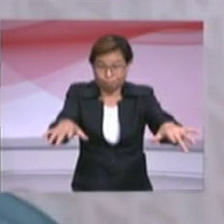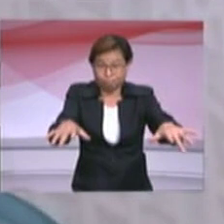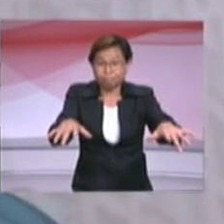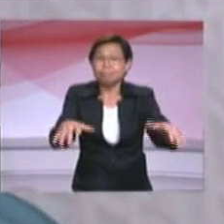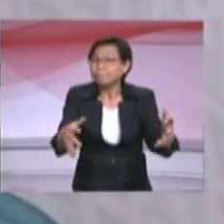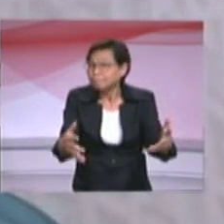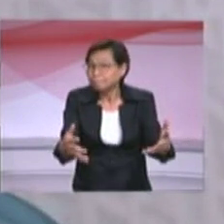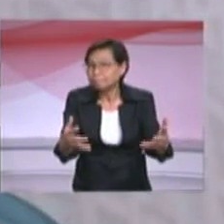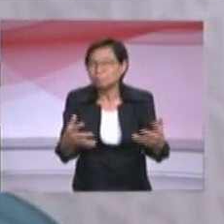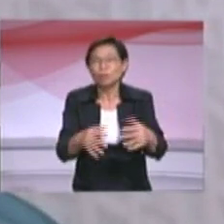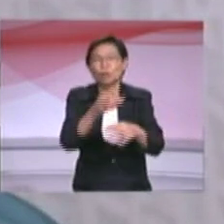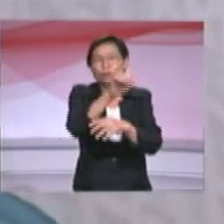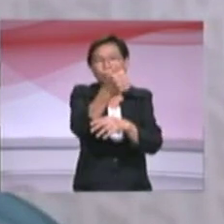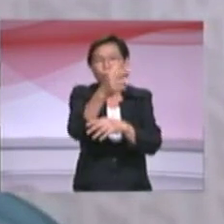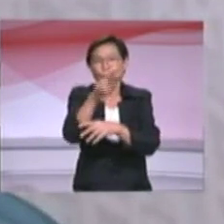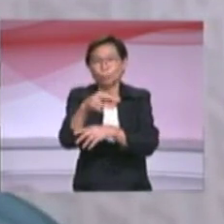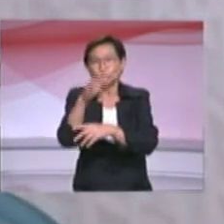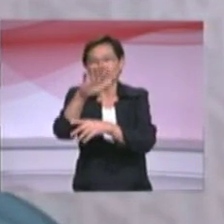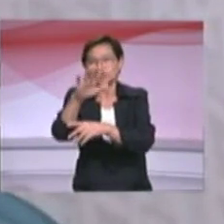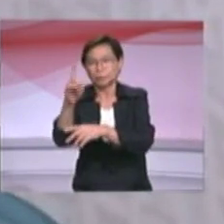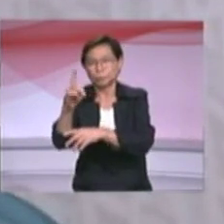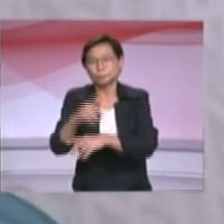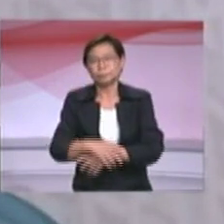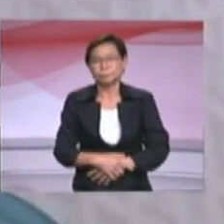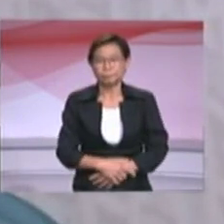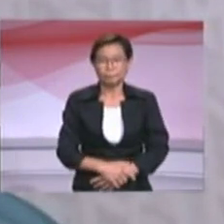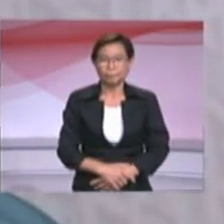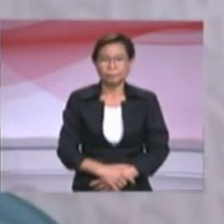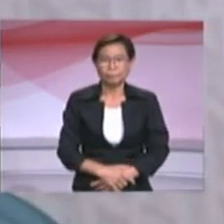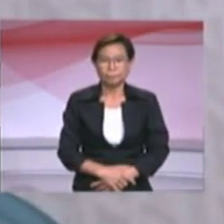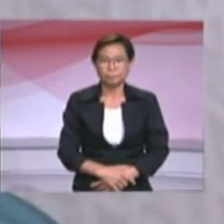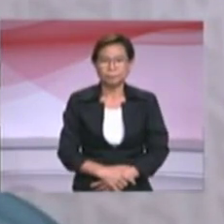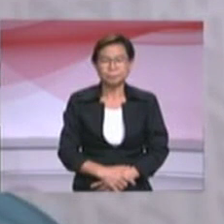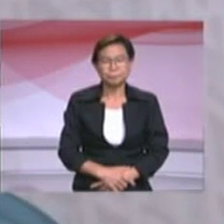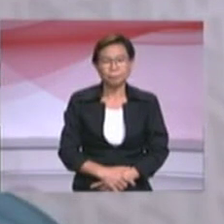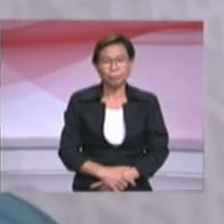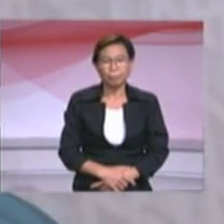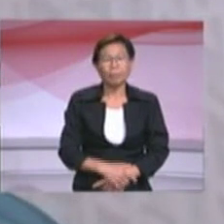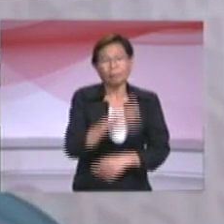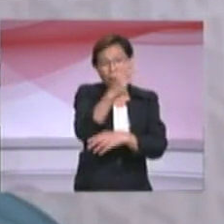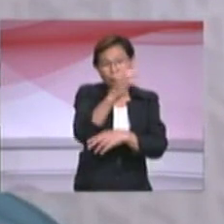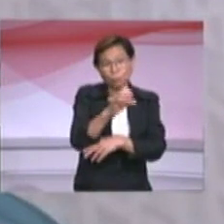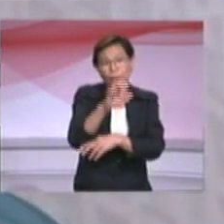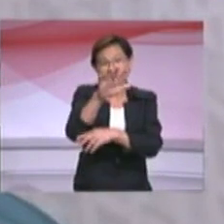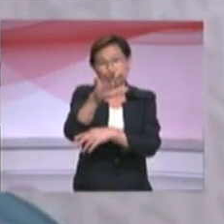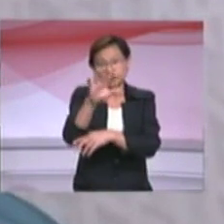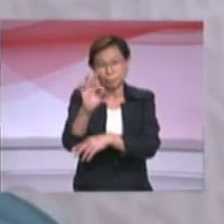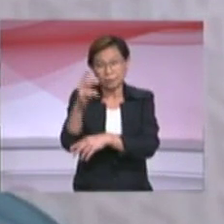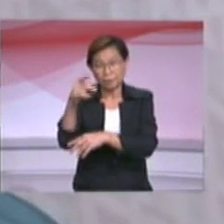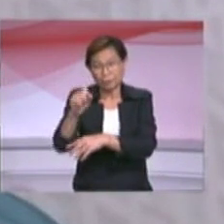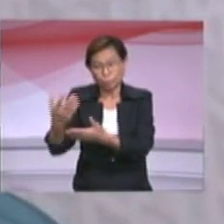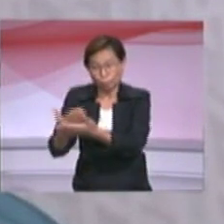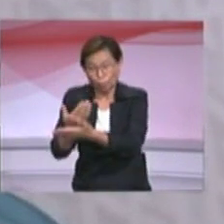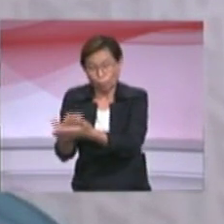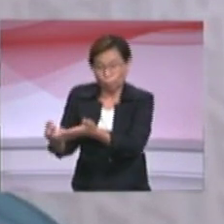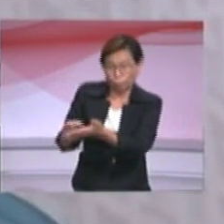19 alirah supply ribu 51 kiss ini malem kan daripada 659